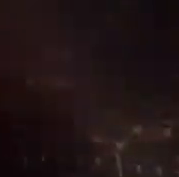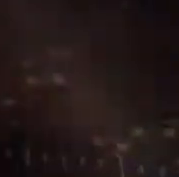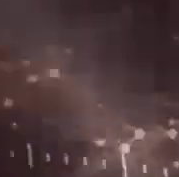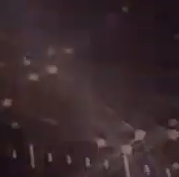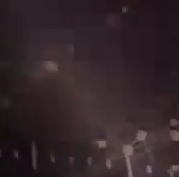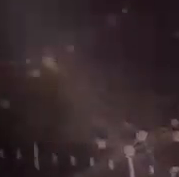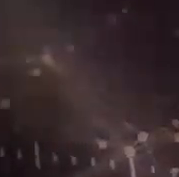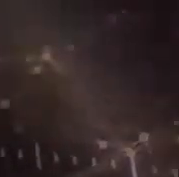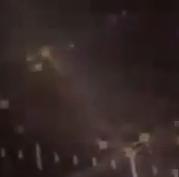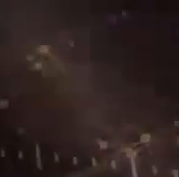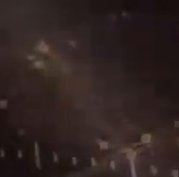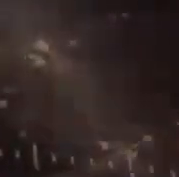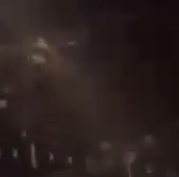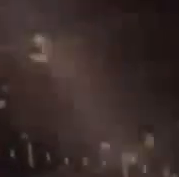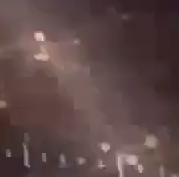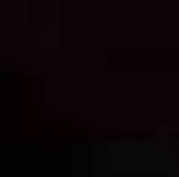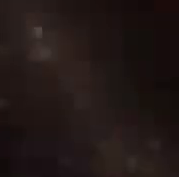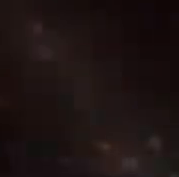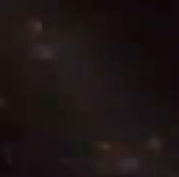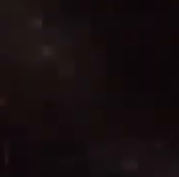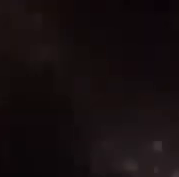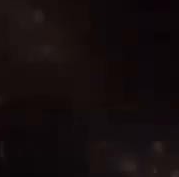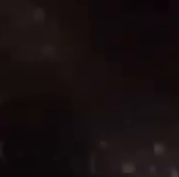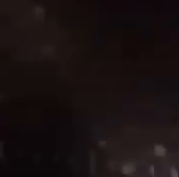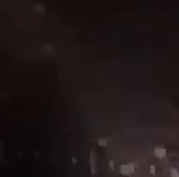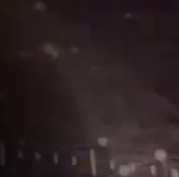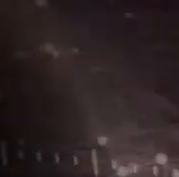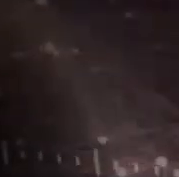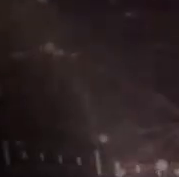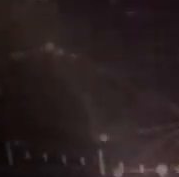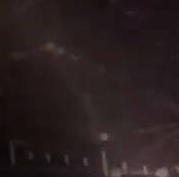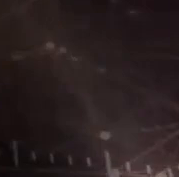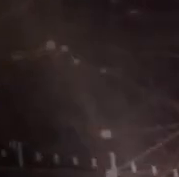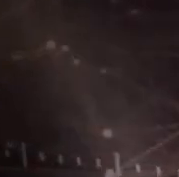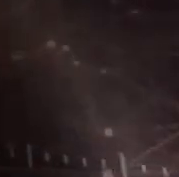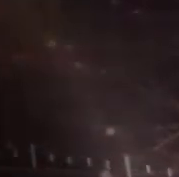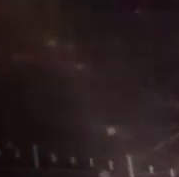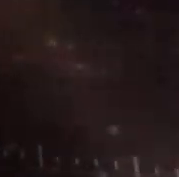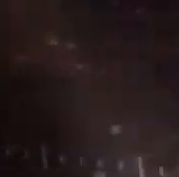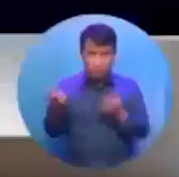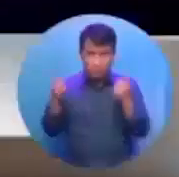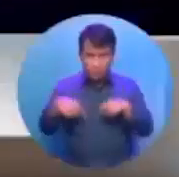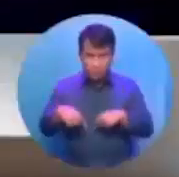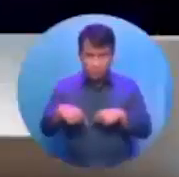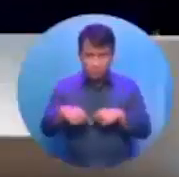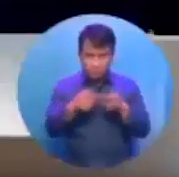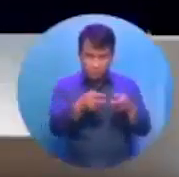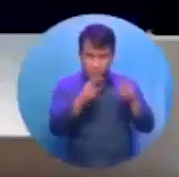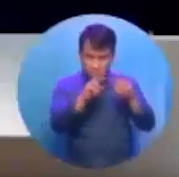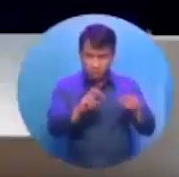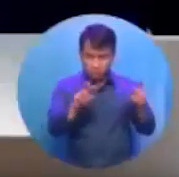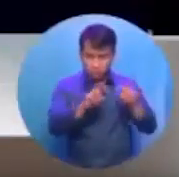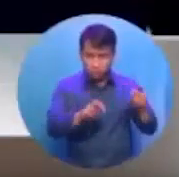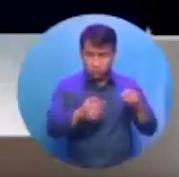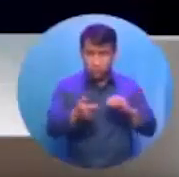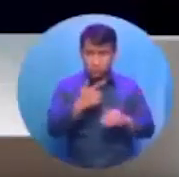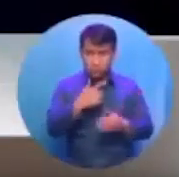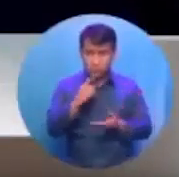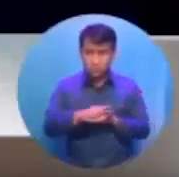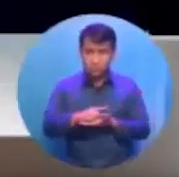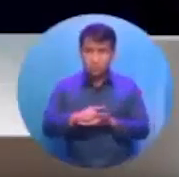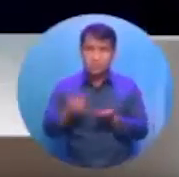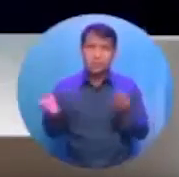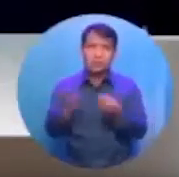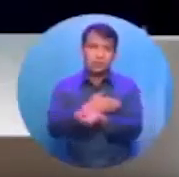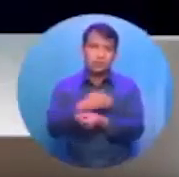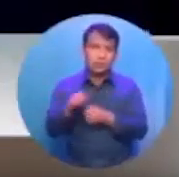ng subpoena? Nang dismissed po, sir. Dismissed na agad? Yung sumunod na pangyari, matapos silang ma-inquest, dismissal agad?